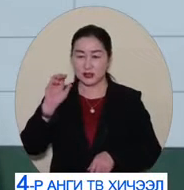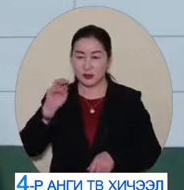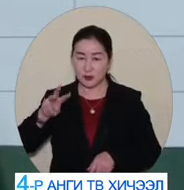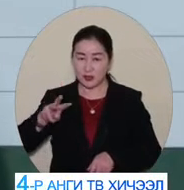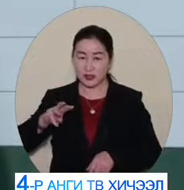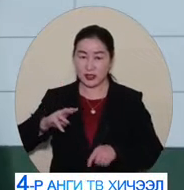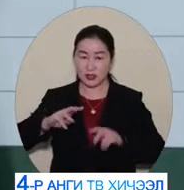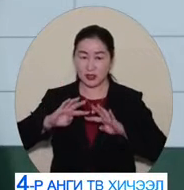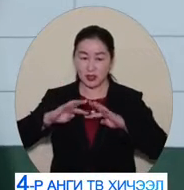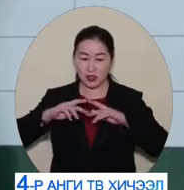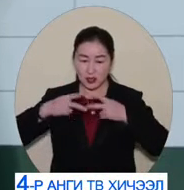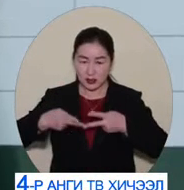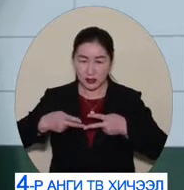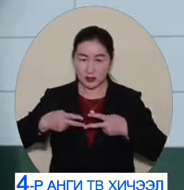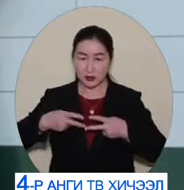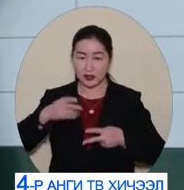хэмжээг